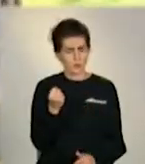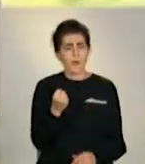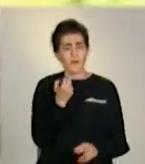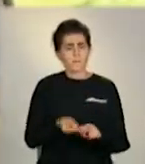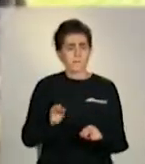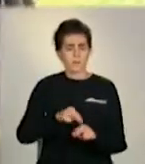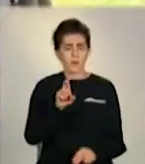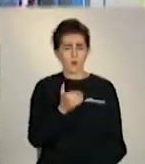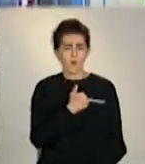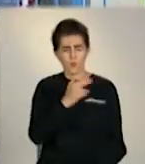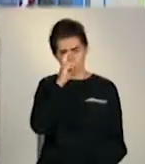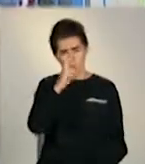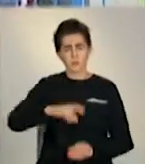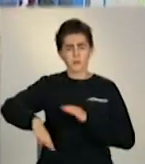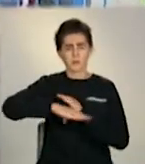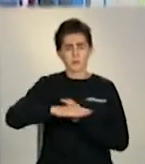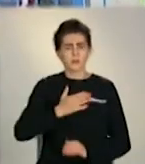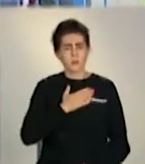щоб государство допомагало нам